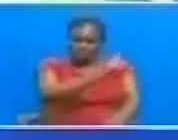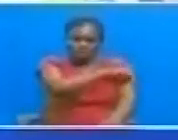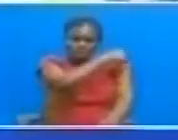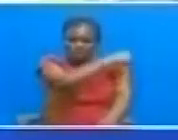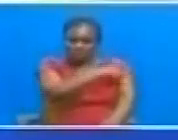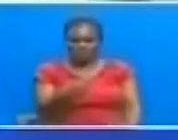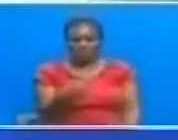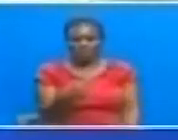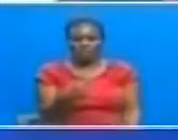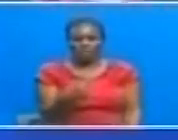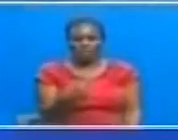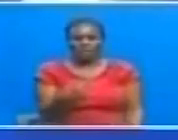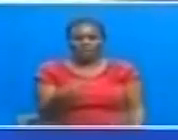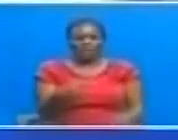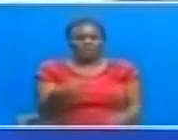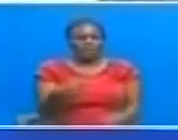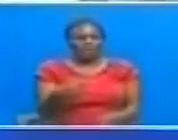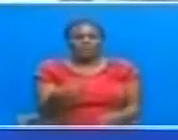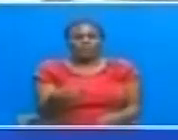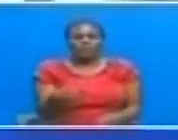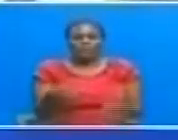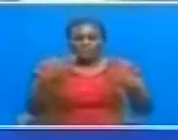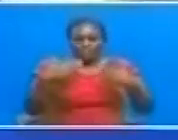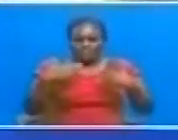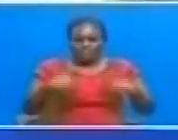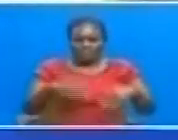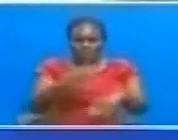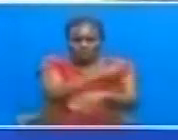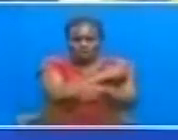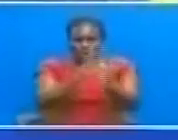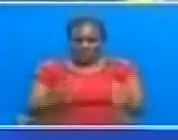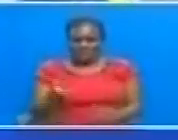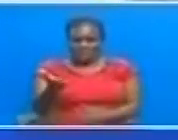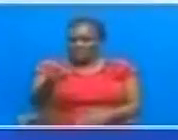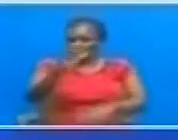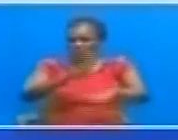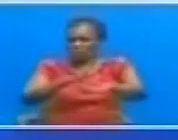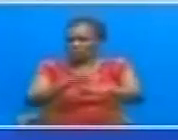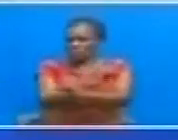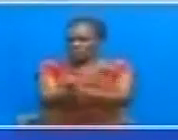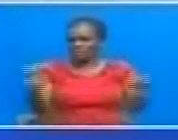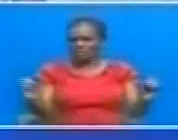yetu ni wale wasomaji wa hayo vifaa wanakuanga sio wazuri